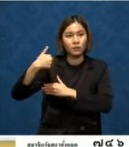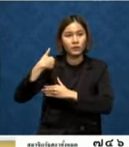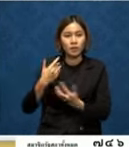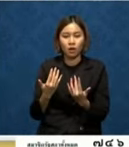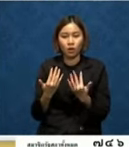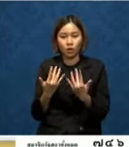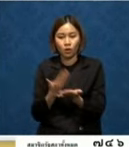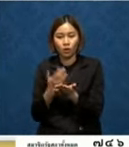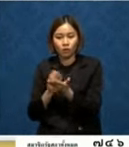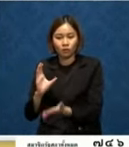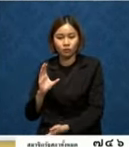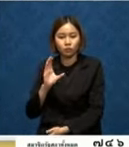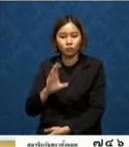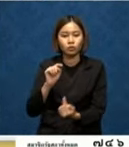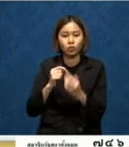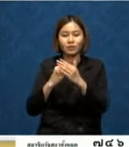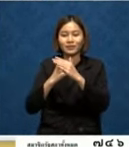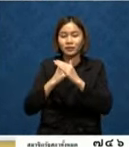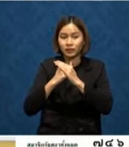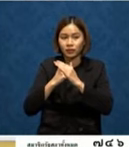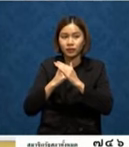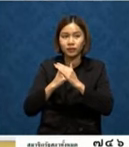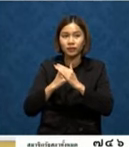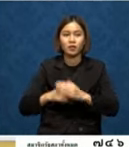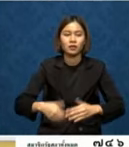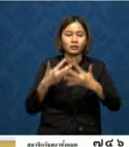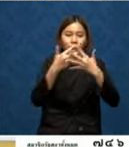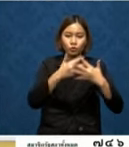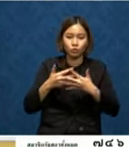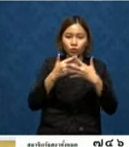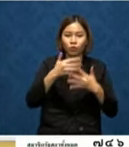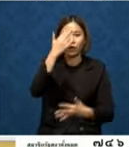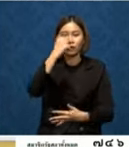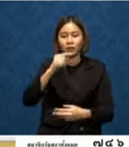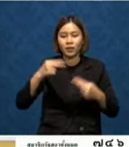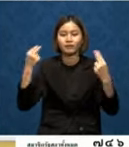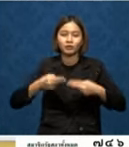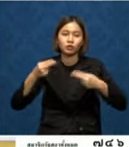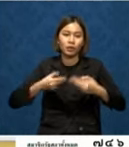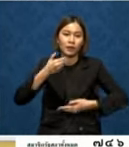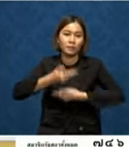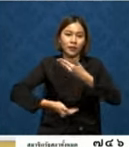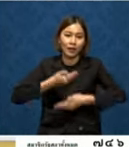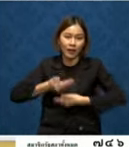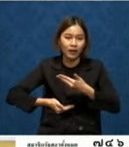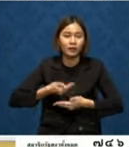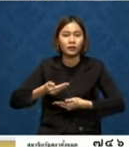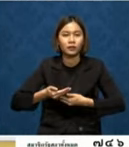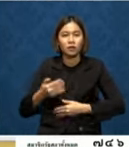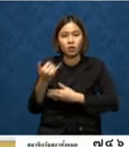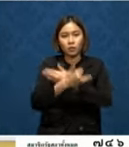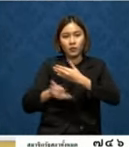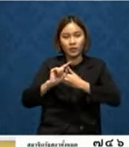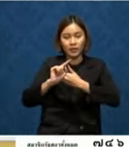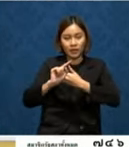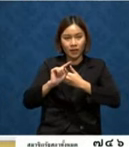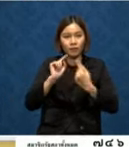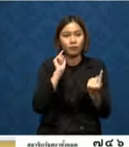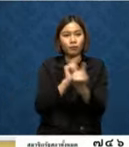ชะลอการลงทุนในประเทศจีนและประเทศสหรัฐอเมริกาเพราะสงครามการค้าหรือประเทศที่กำลังประสบ